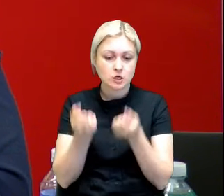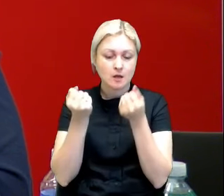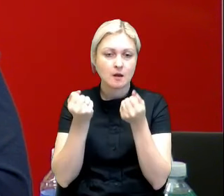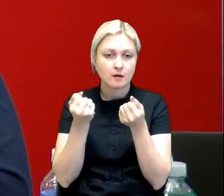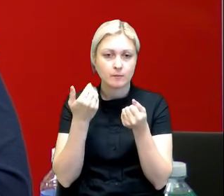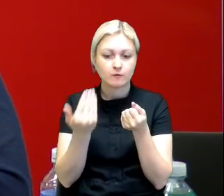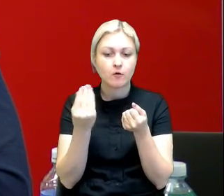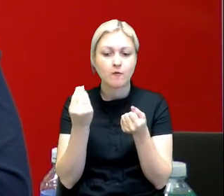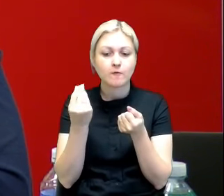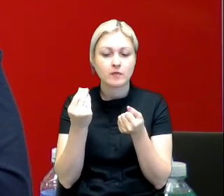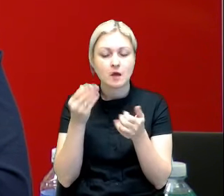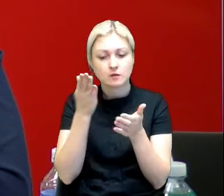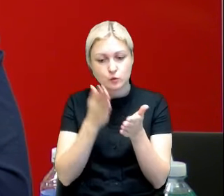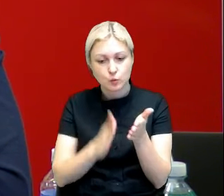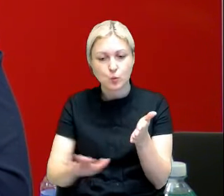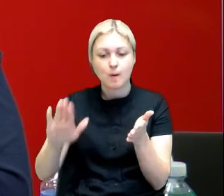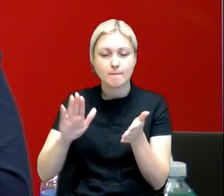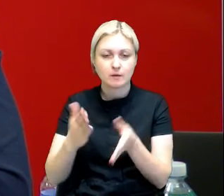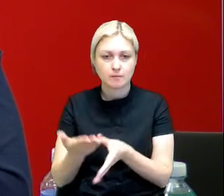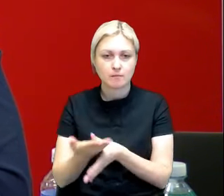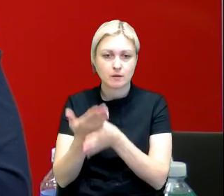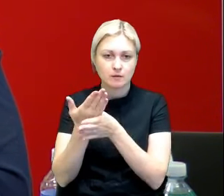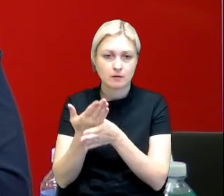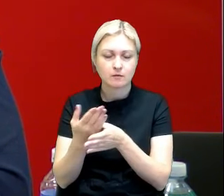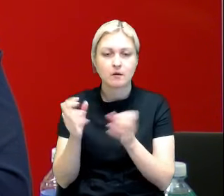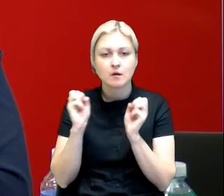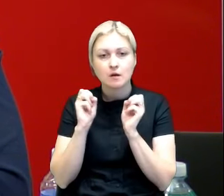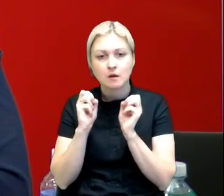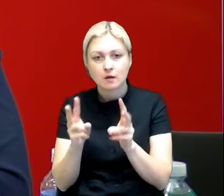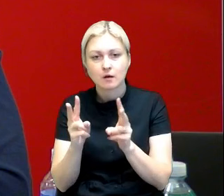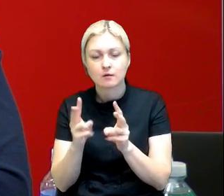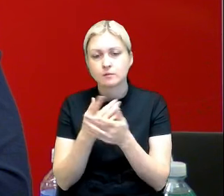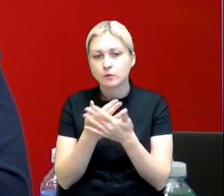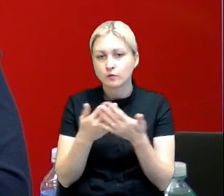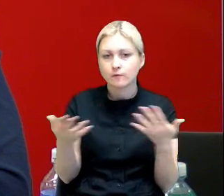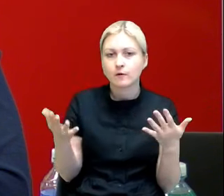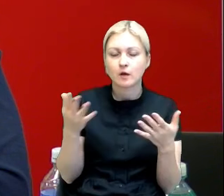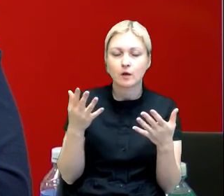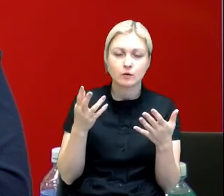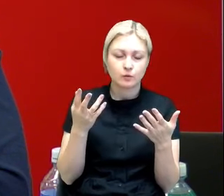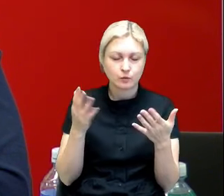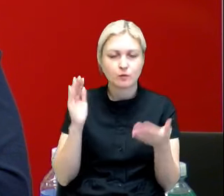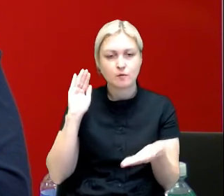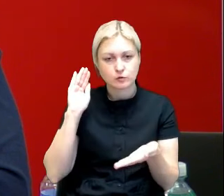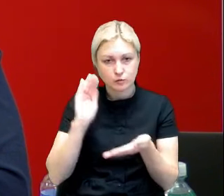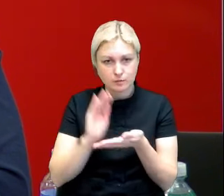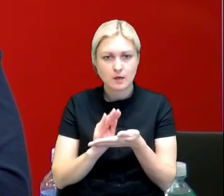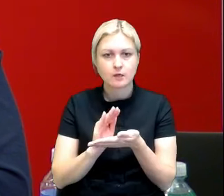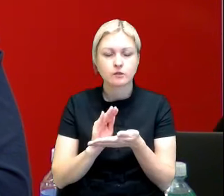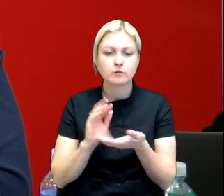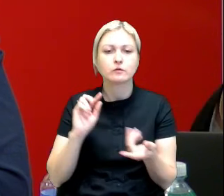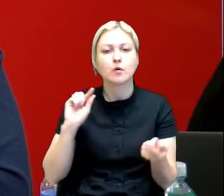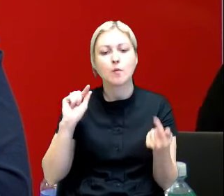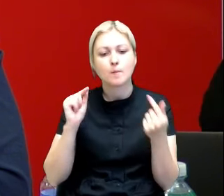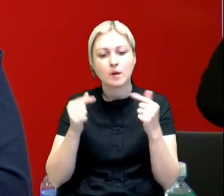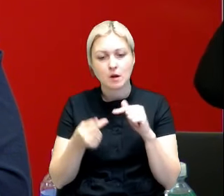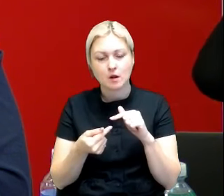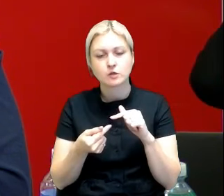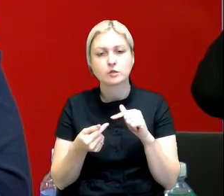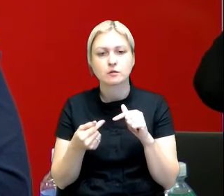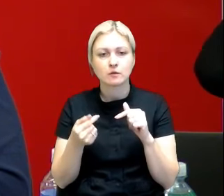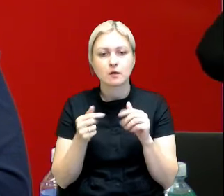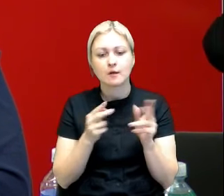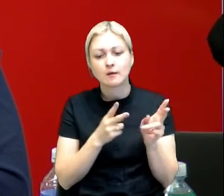finansinės duobės neturėti grėsmių iš tekimo pusės ir galbūt visų kitų grėsmių o priešingai sukuriant stabilią ir